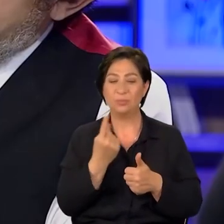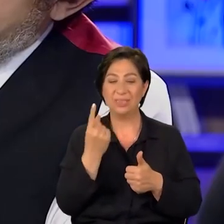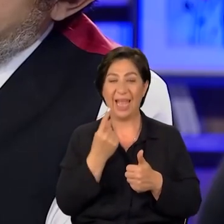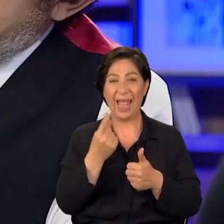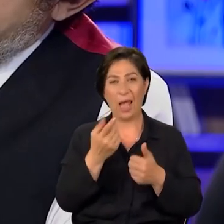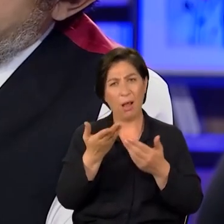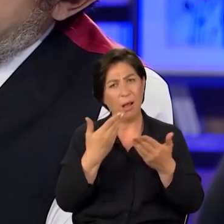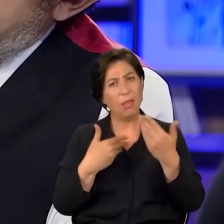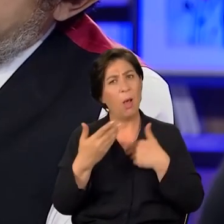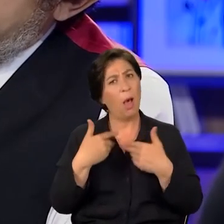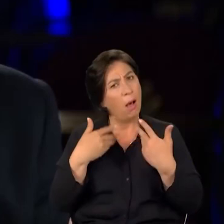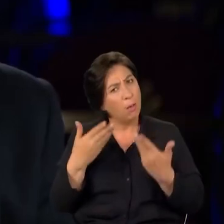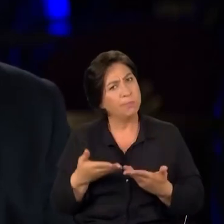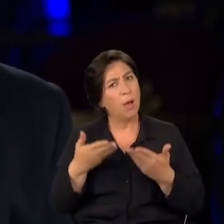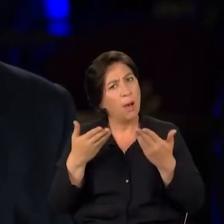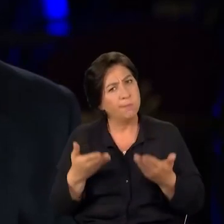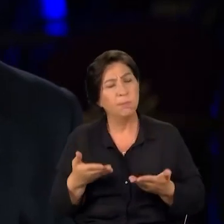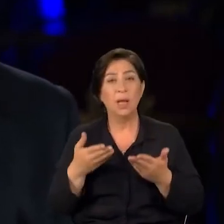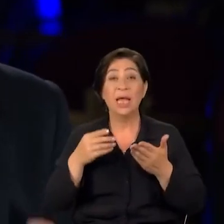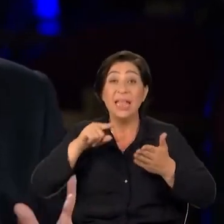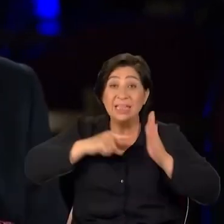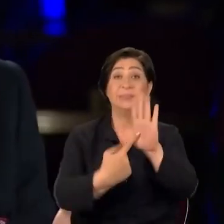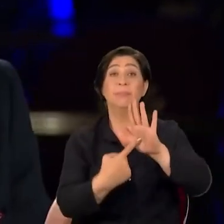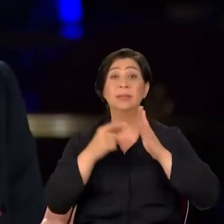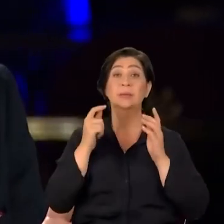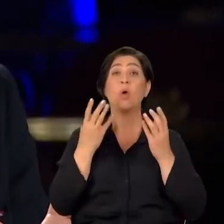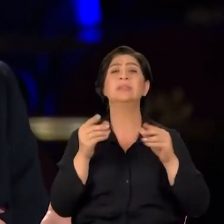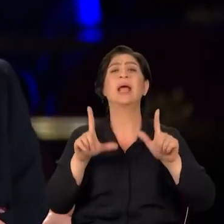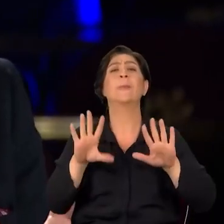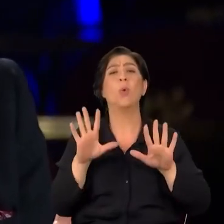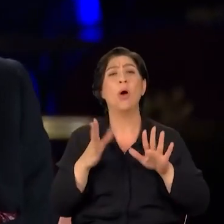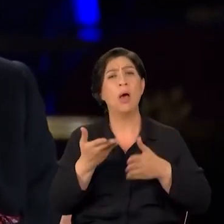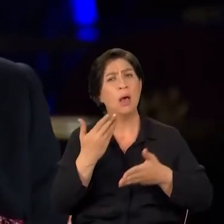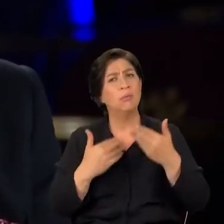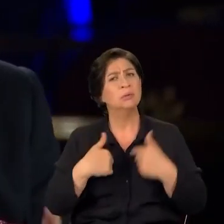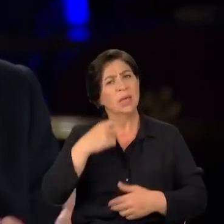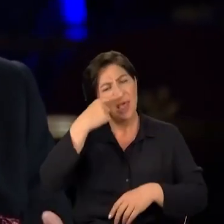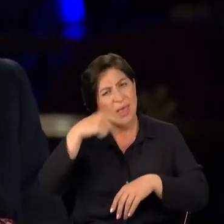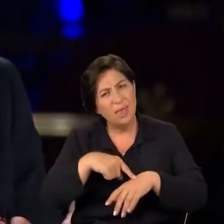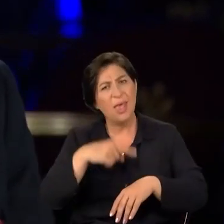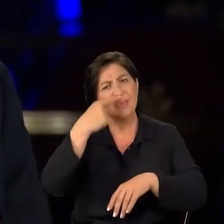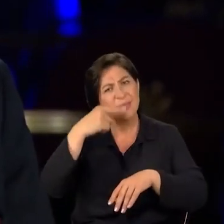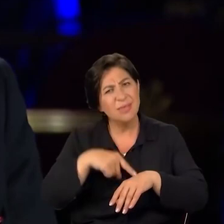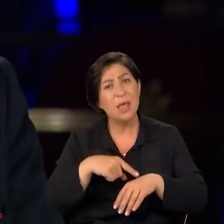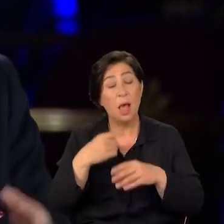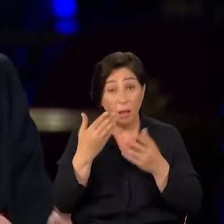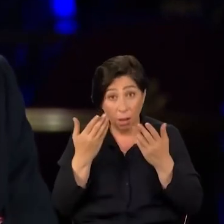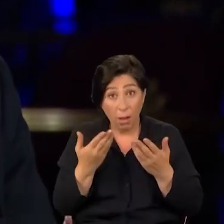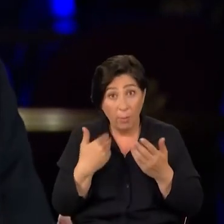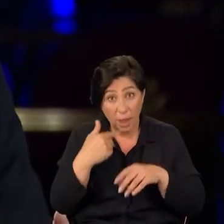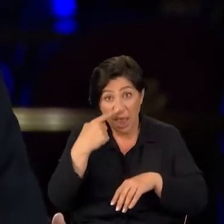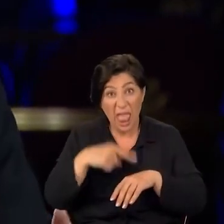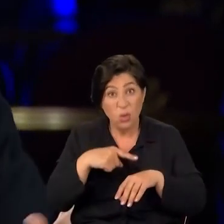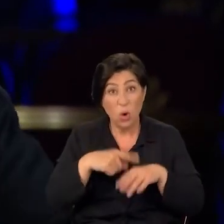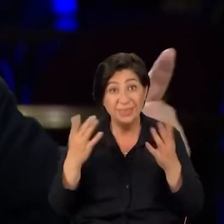bir şeyleri ikna ediyor olması lazım. Kanıtlı olması gerekmiyor bu iş. Sonunda bir şeyleri ikna. İkna